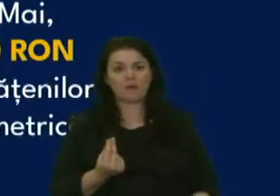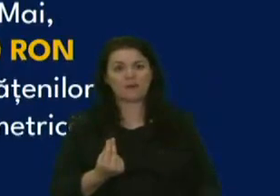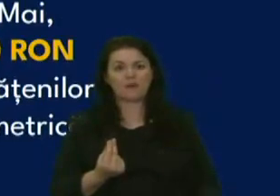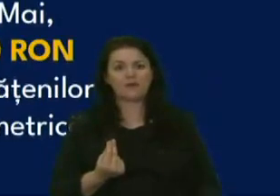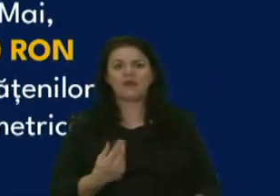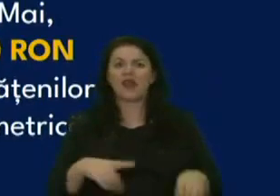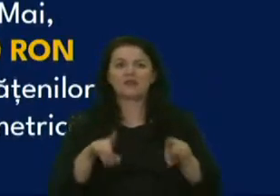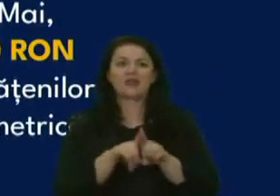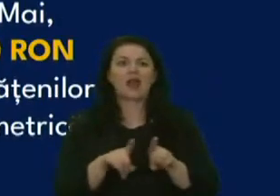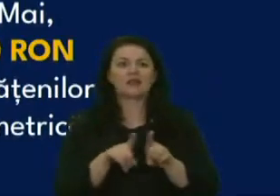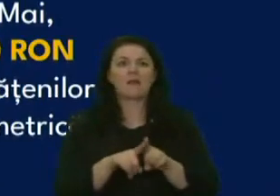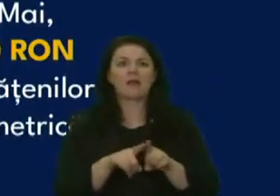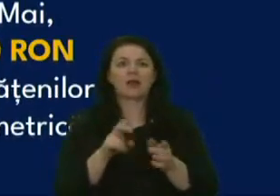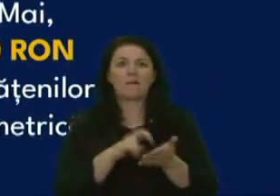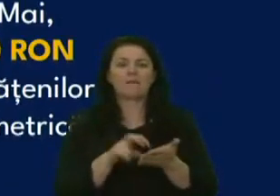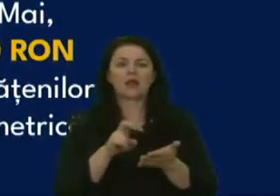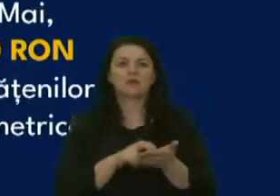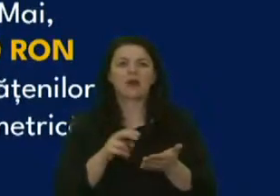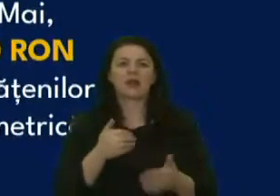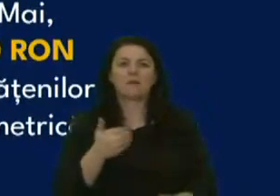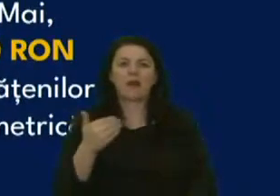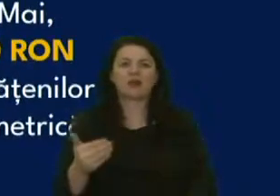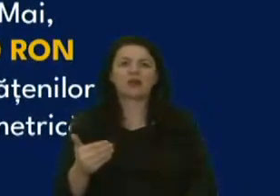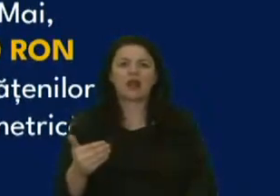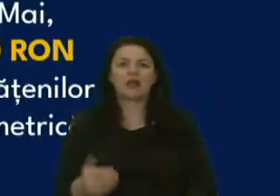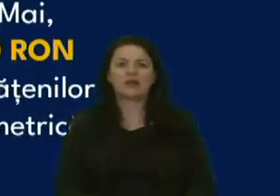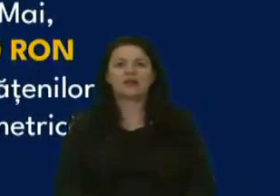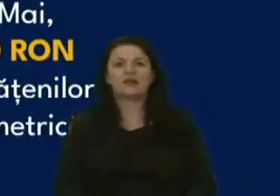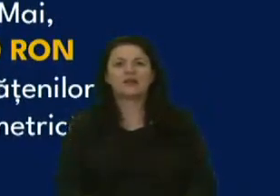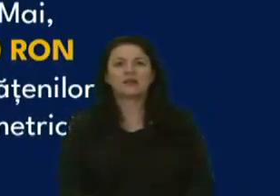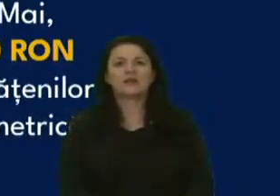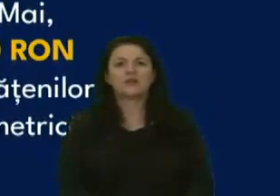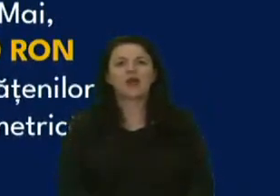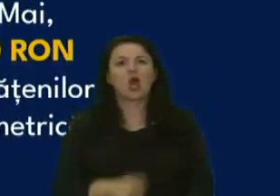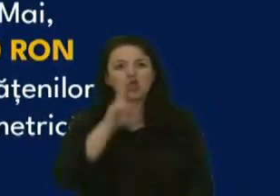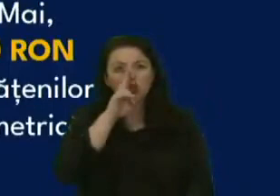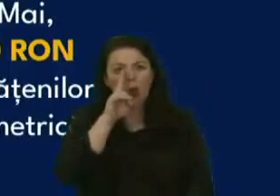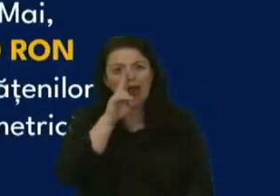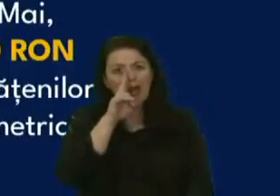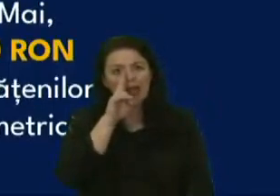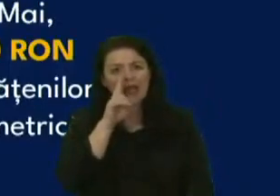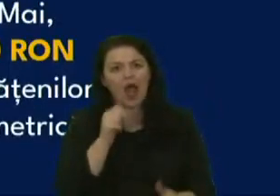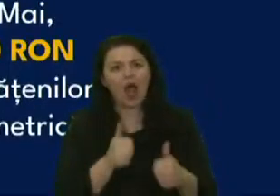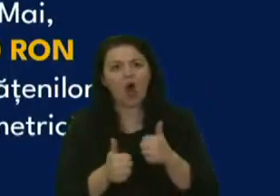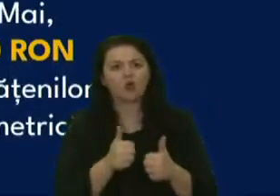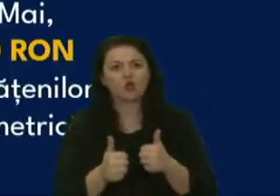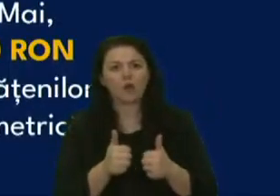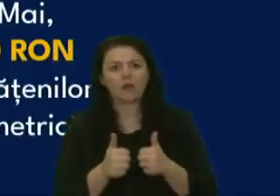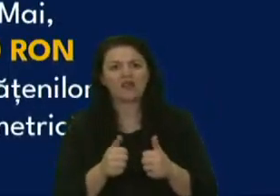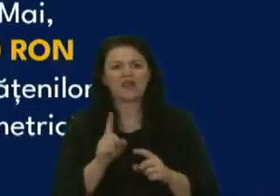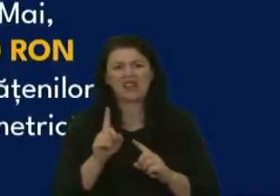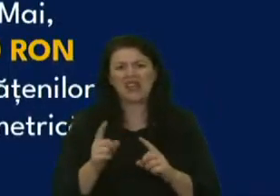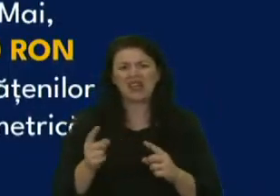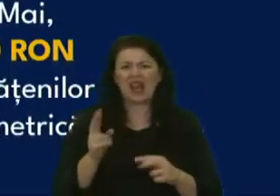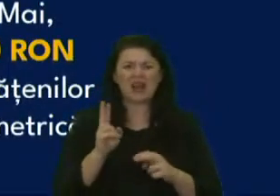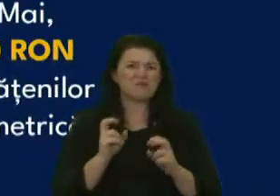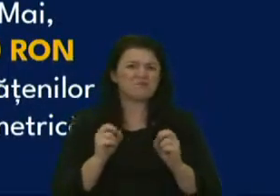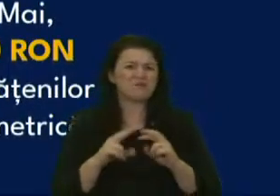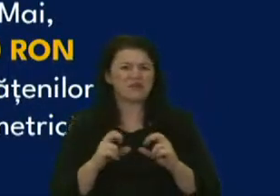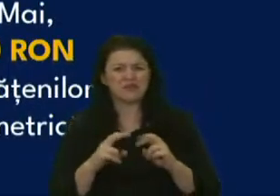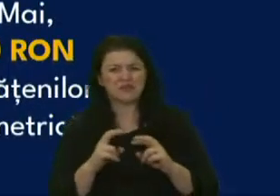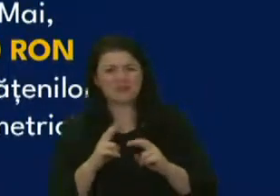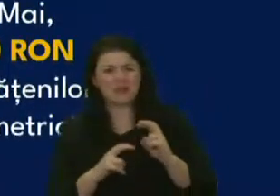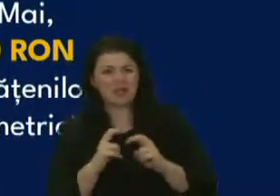de asemenea mergând mai departe toalete automate am spus oricât mă vor critica unii sau